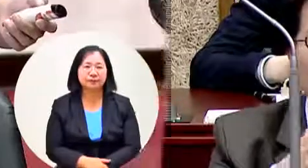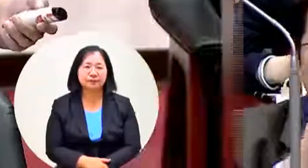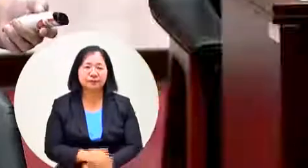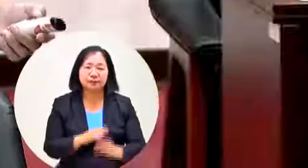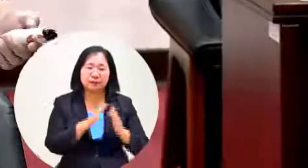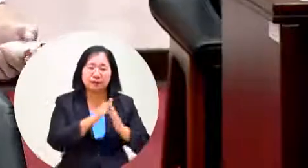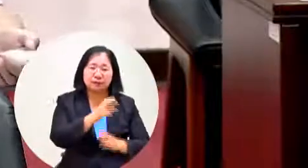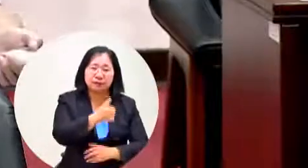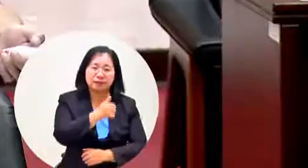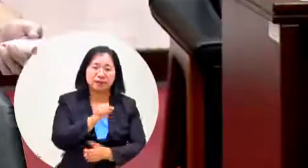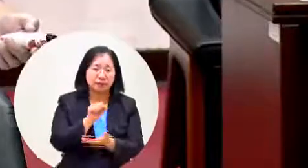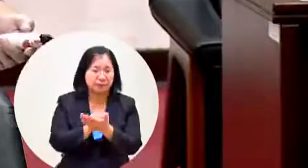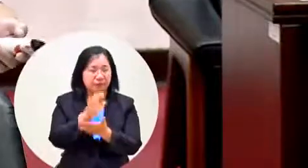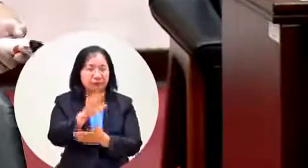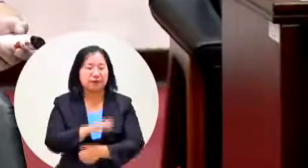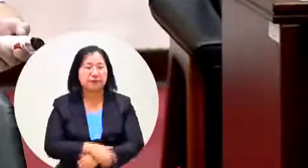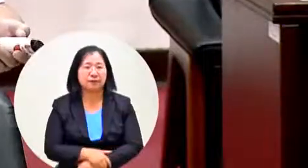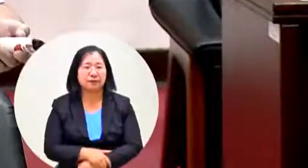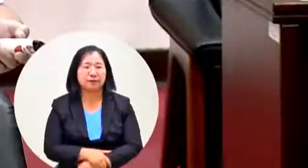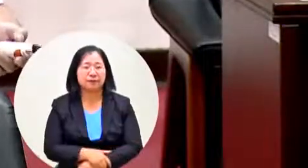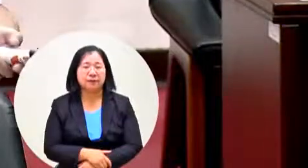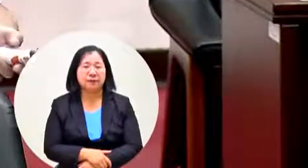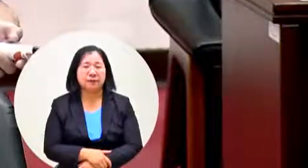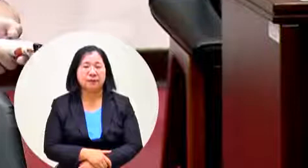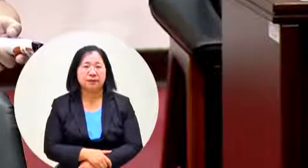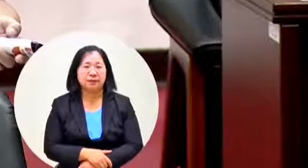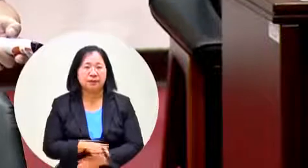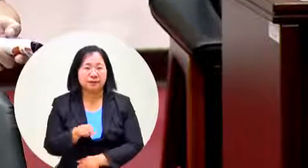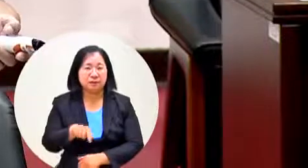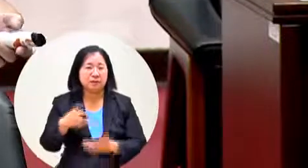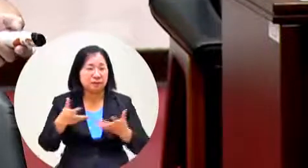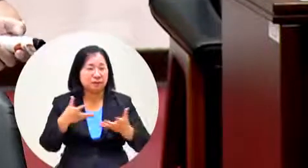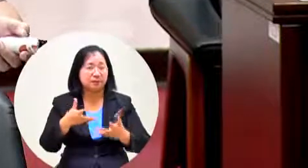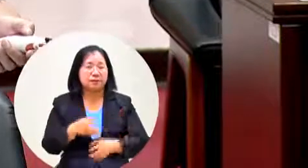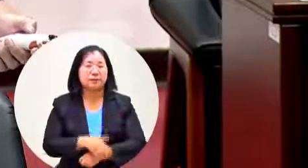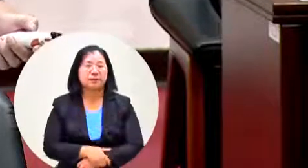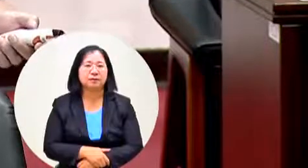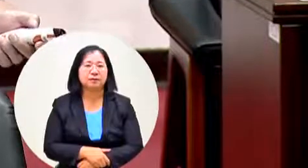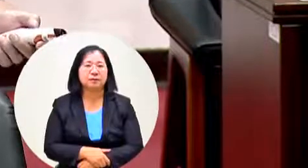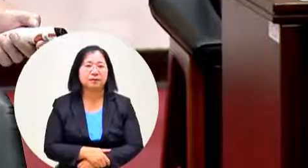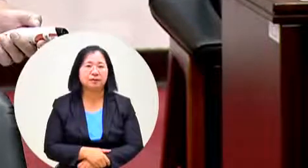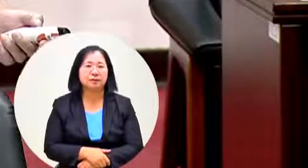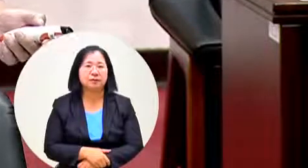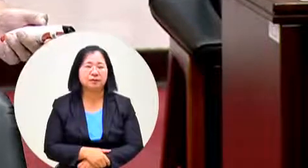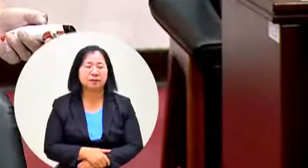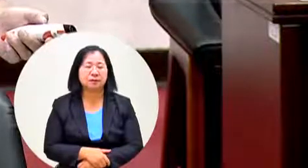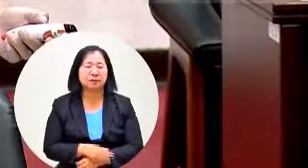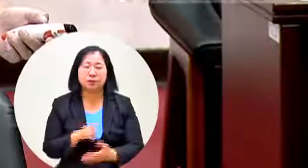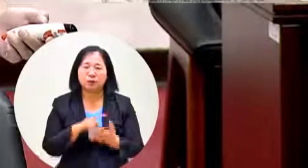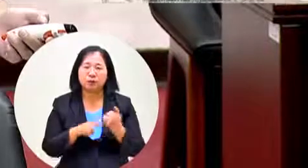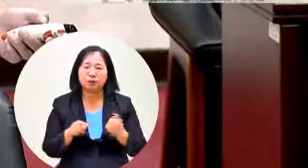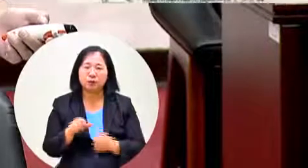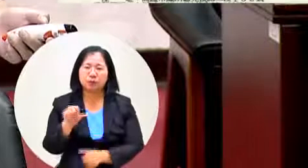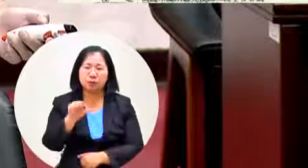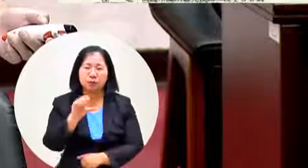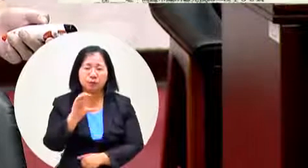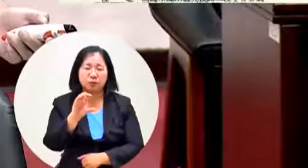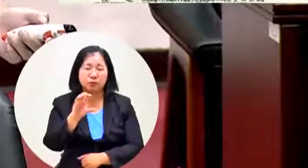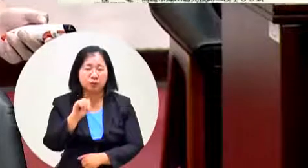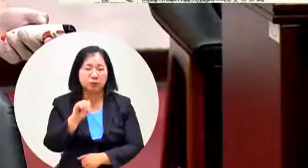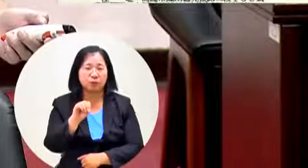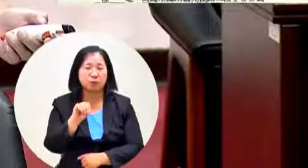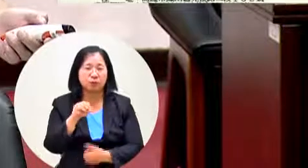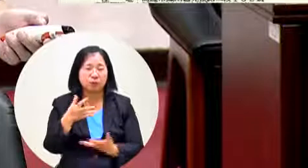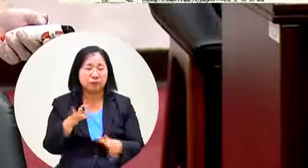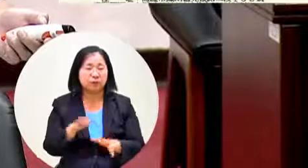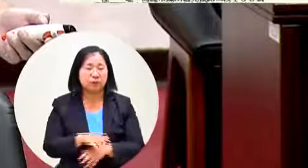地是因为什么农业局咧管是，伊是都市计划来的迄个一个保护区，嘿。啊，所以甲农业局才来管，啊，但是地脉